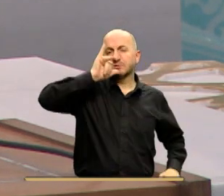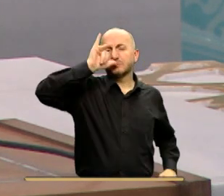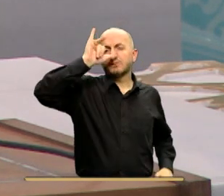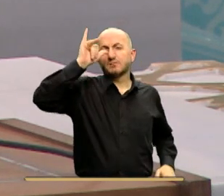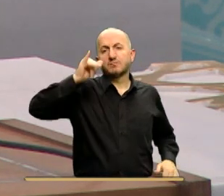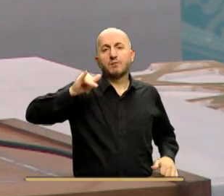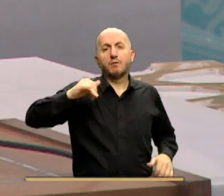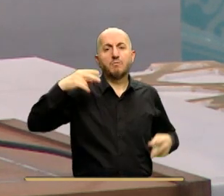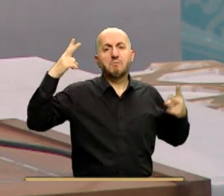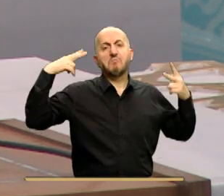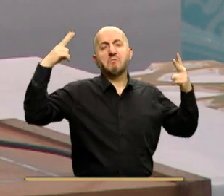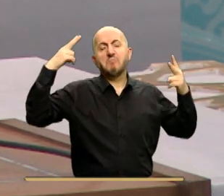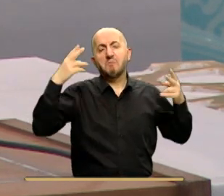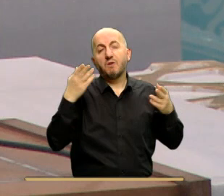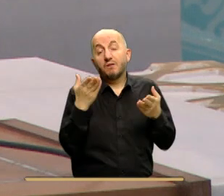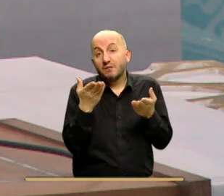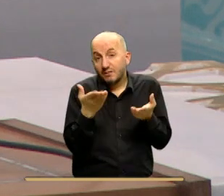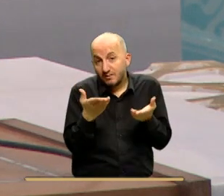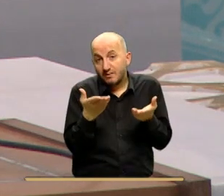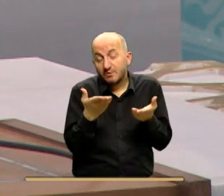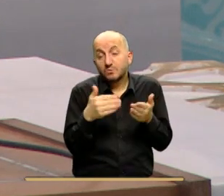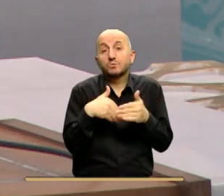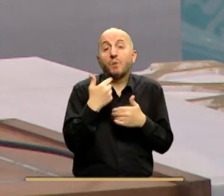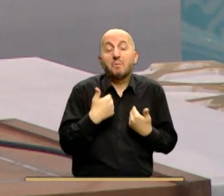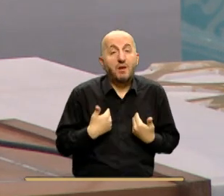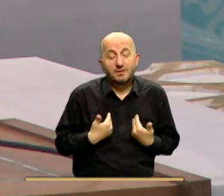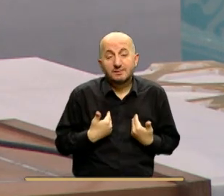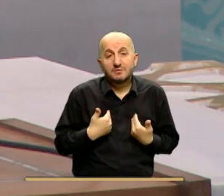Kibirlendikçe direndiler. Sonra ben